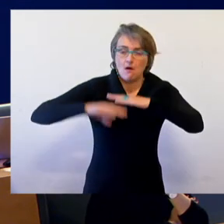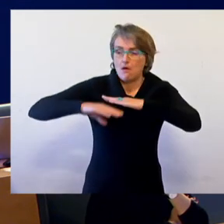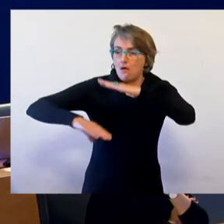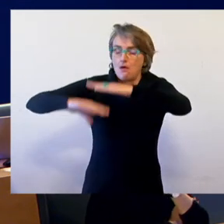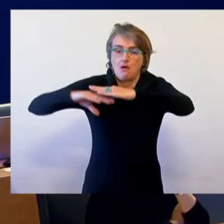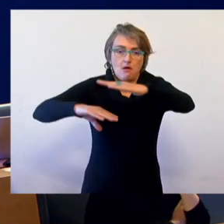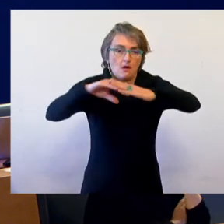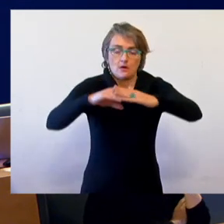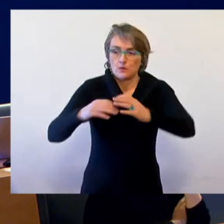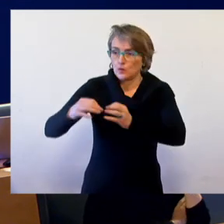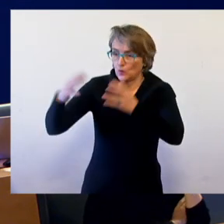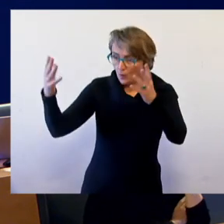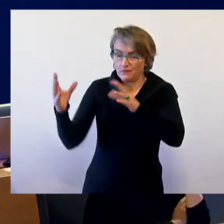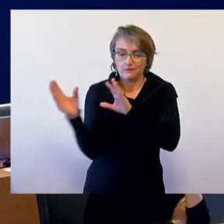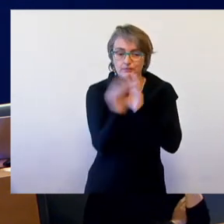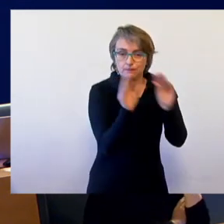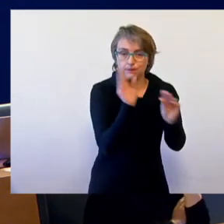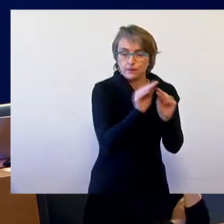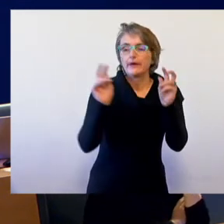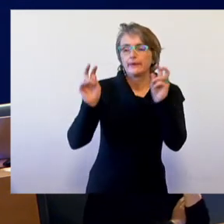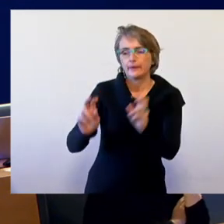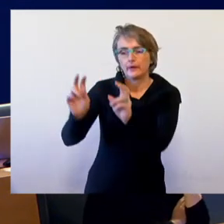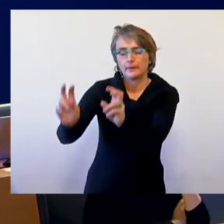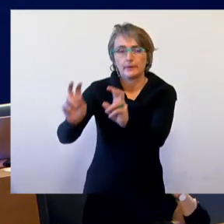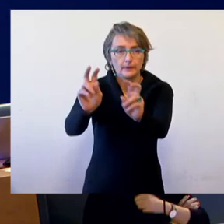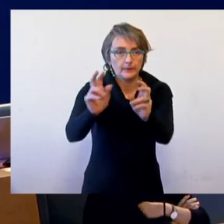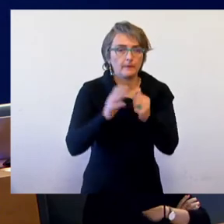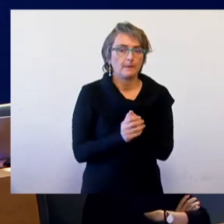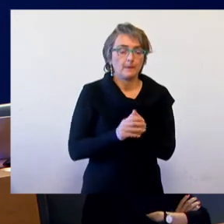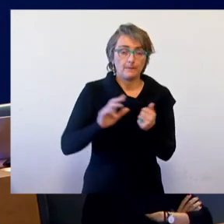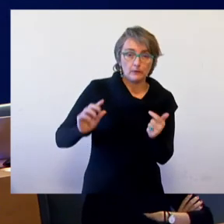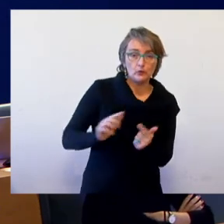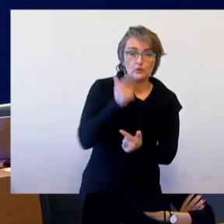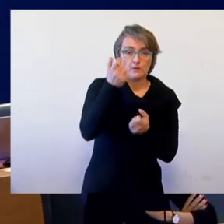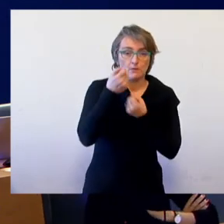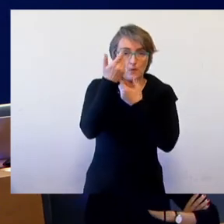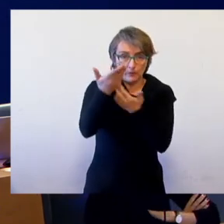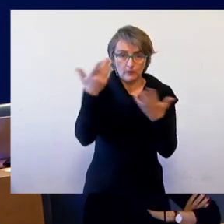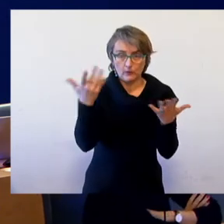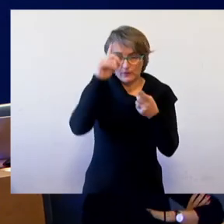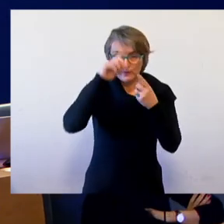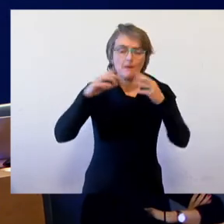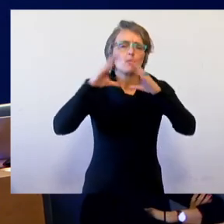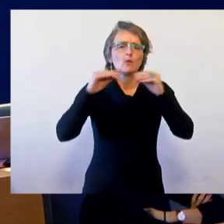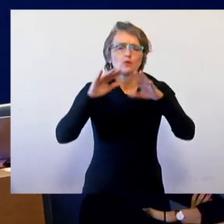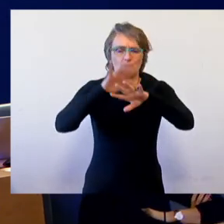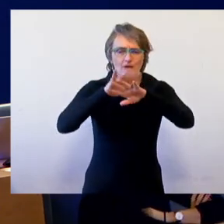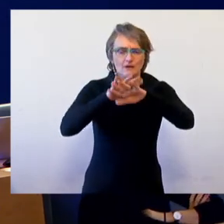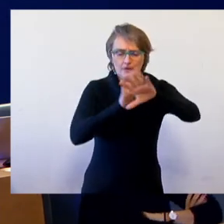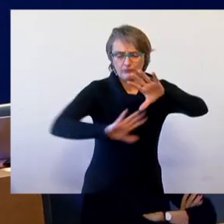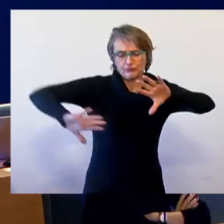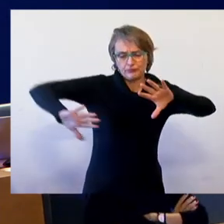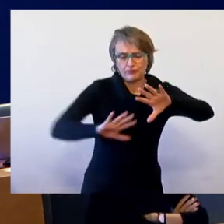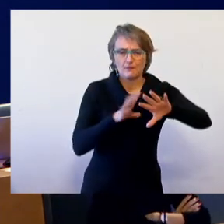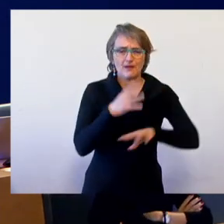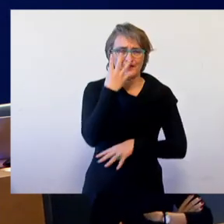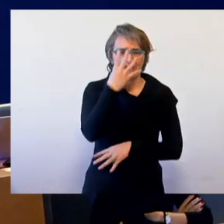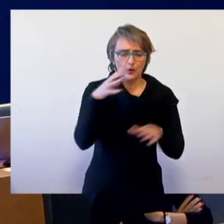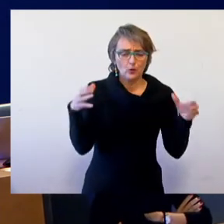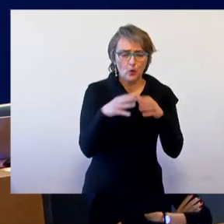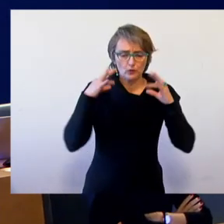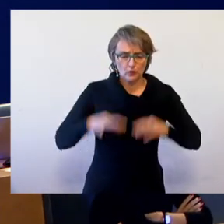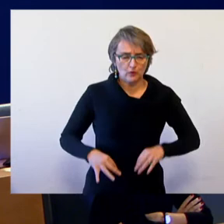saturation. Deuxième proposition de modification de la carte, le bas du quartier de la Mosson, entre 4 groupes scolaires, les